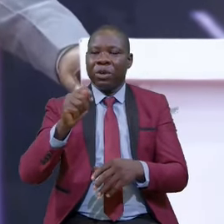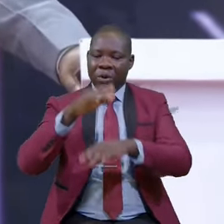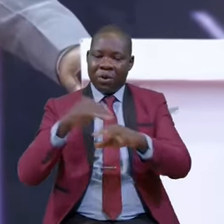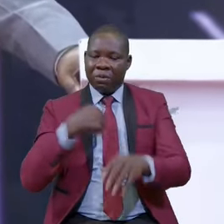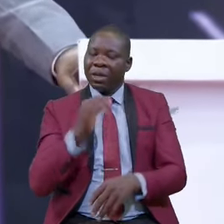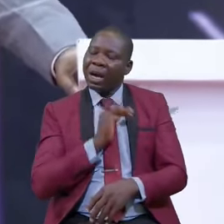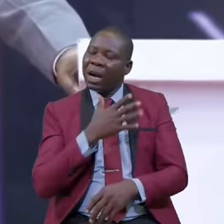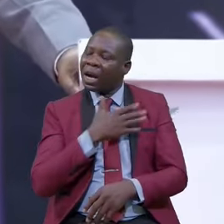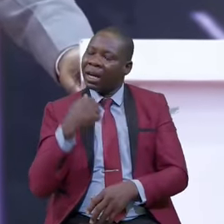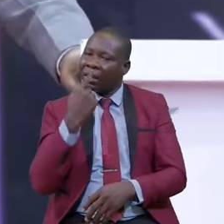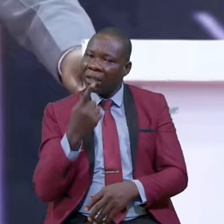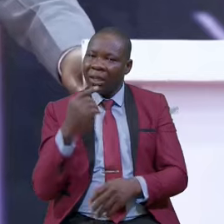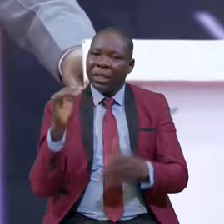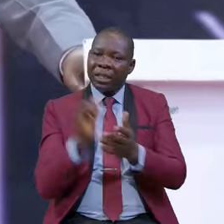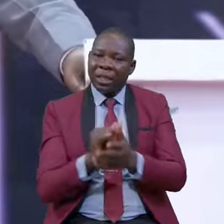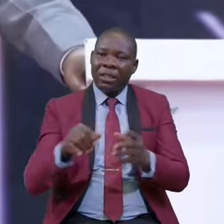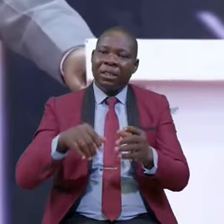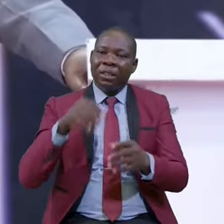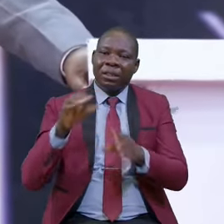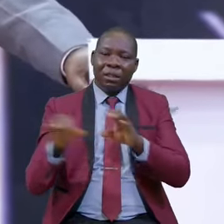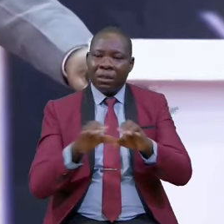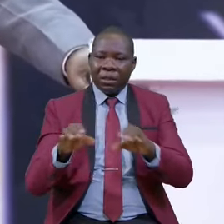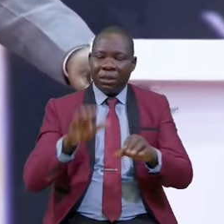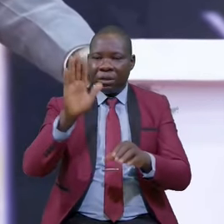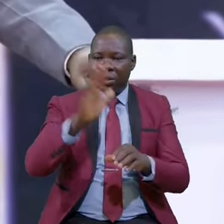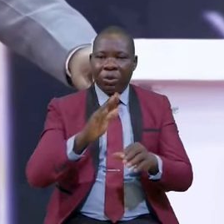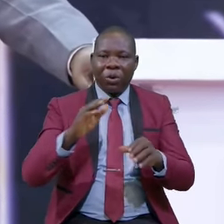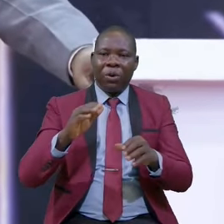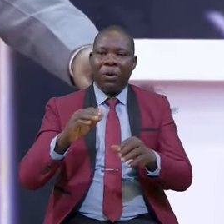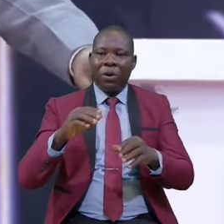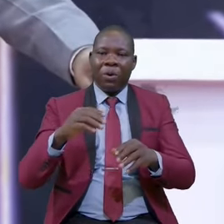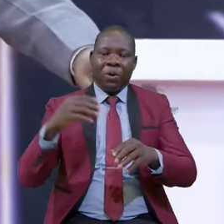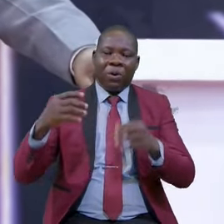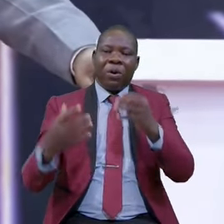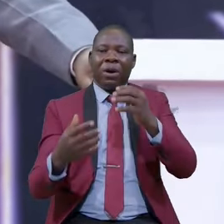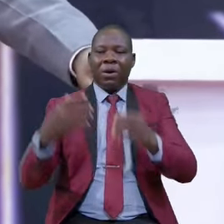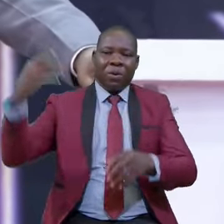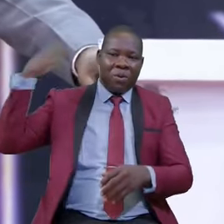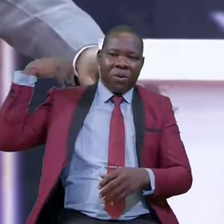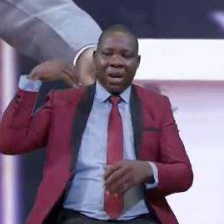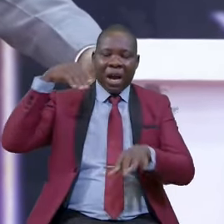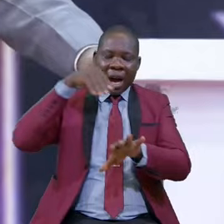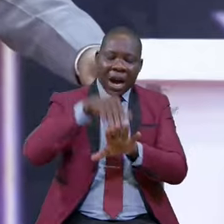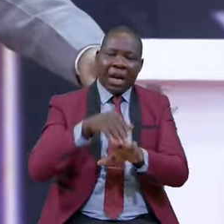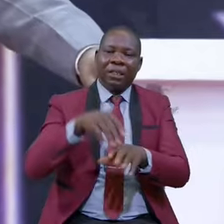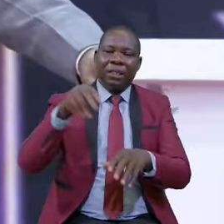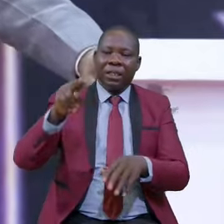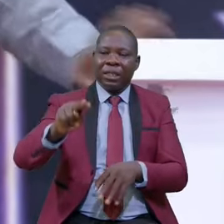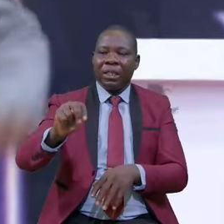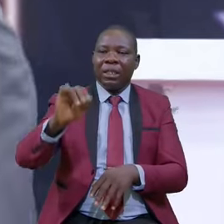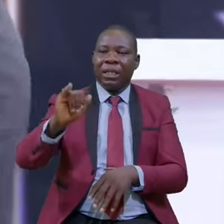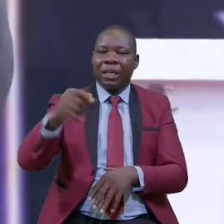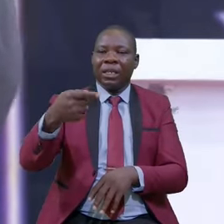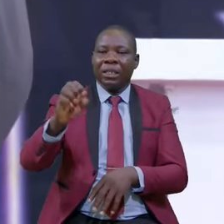t'a dit que quand tu auras fini ceci, tu vas faire encore 3 ans